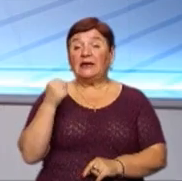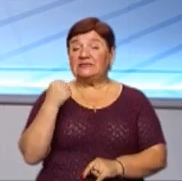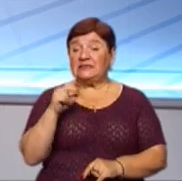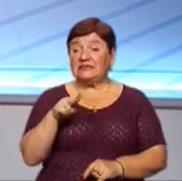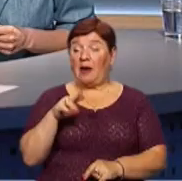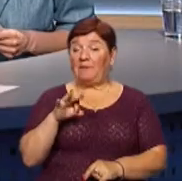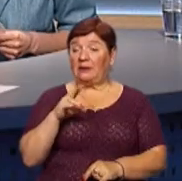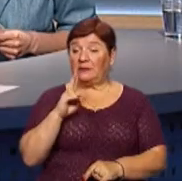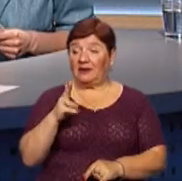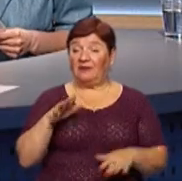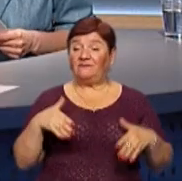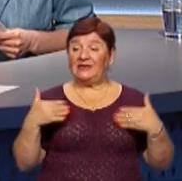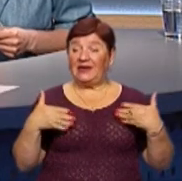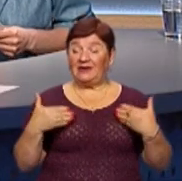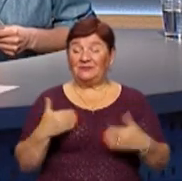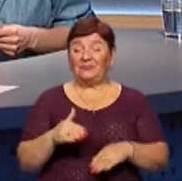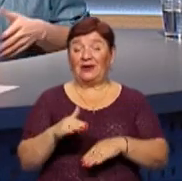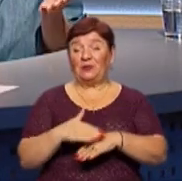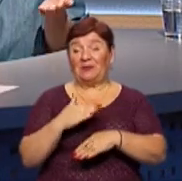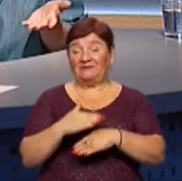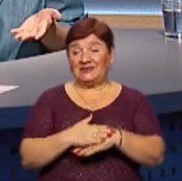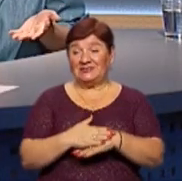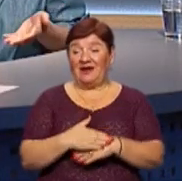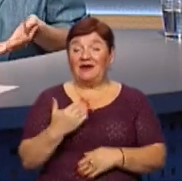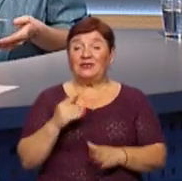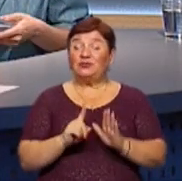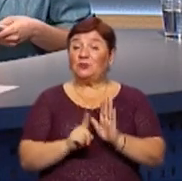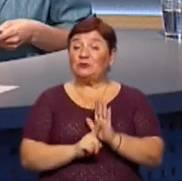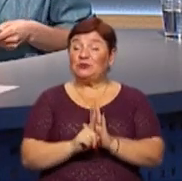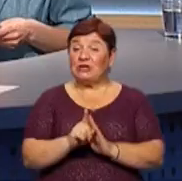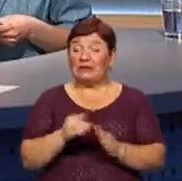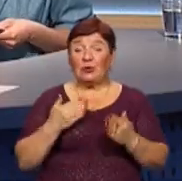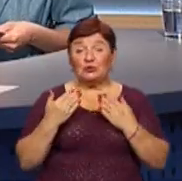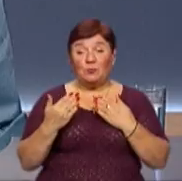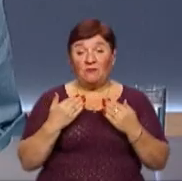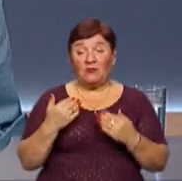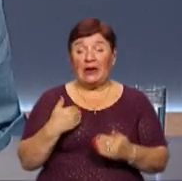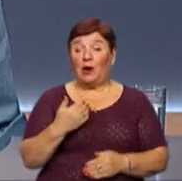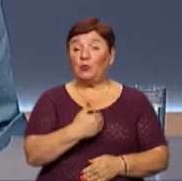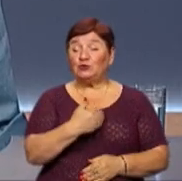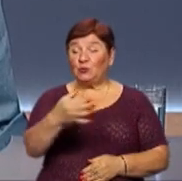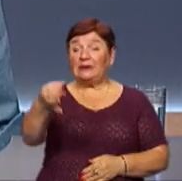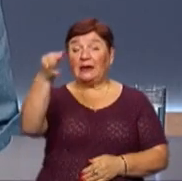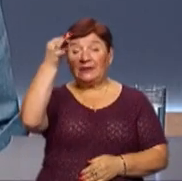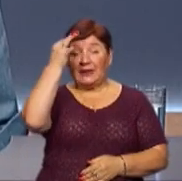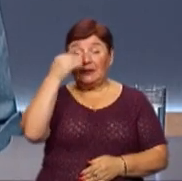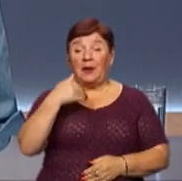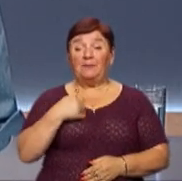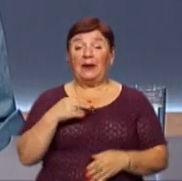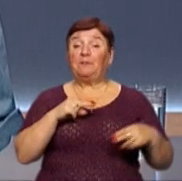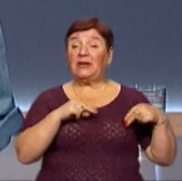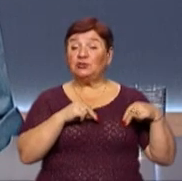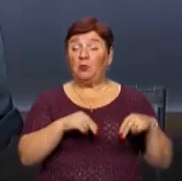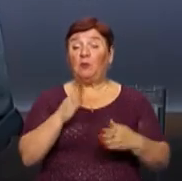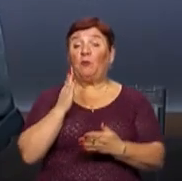Анастасією Пентик. Вітаю вас, пані Анастасія. Перш ніж розпочати нашу розмову, я хочу нагадати нашим глядачам, що ми